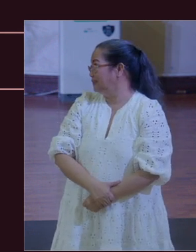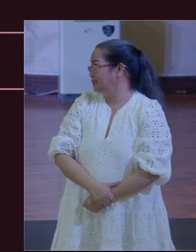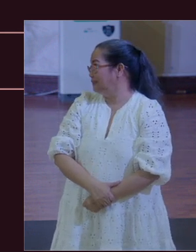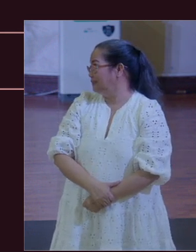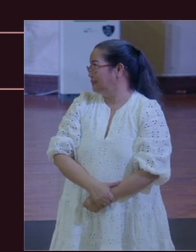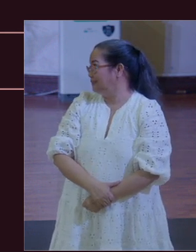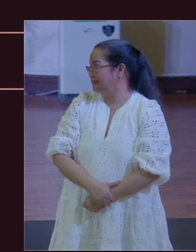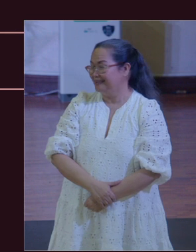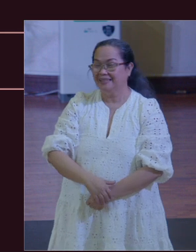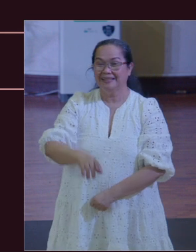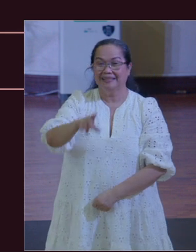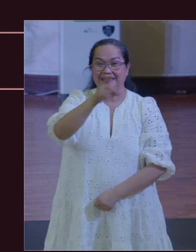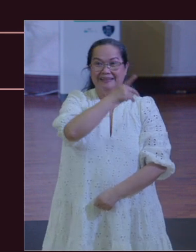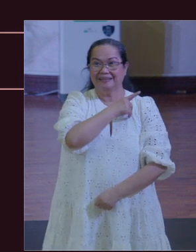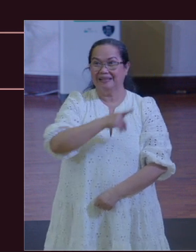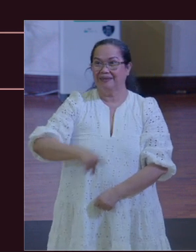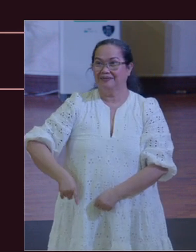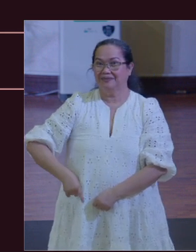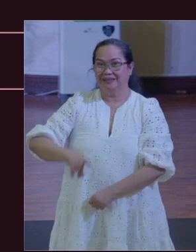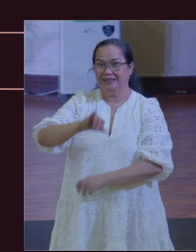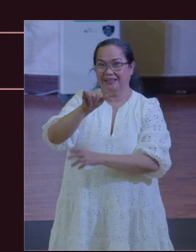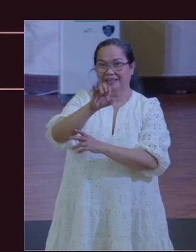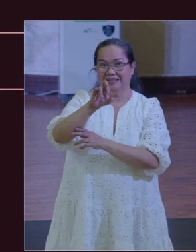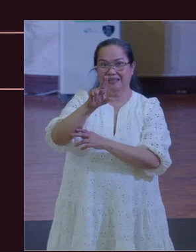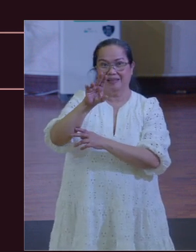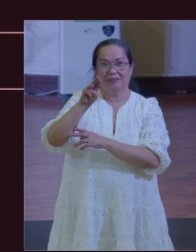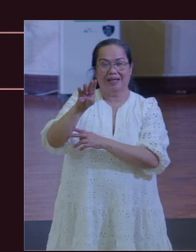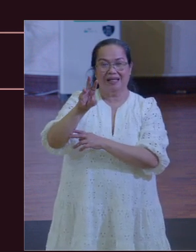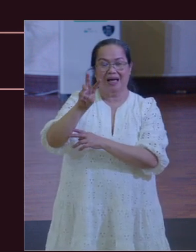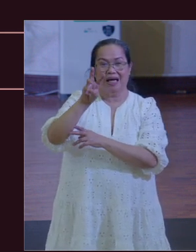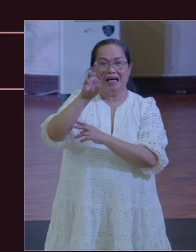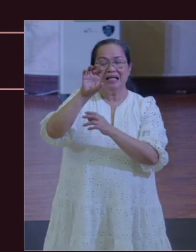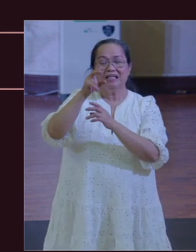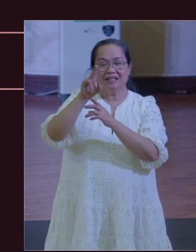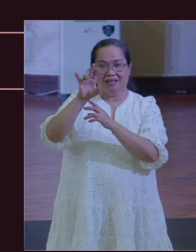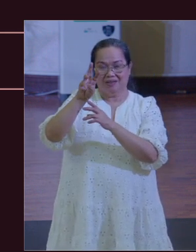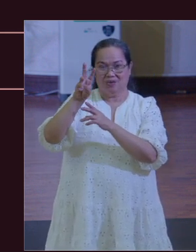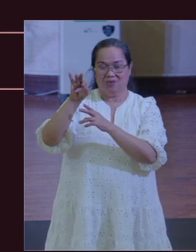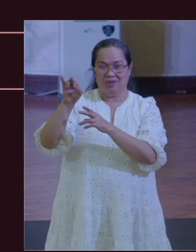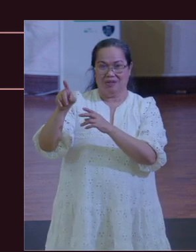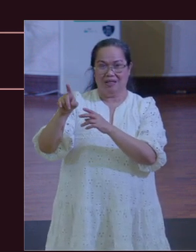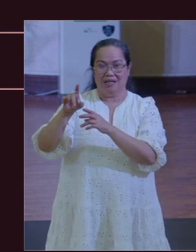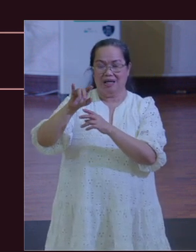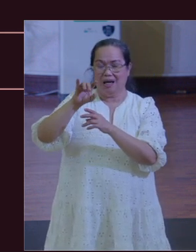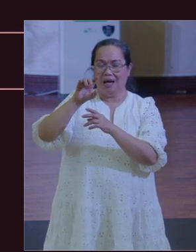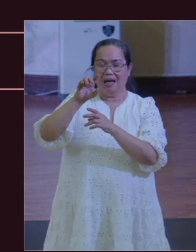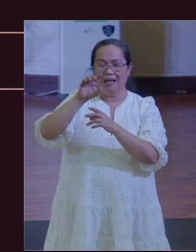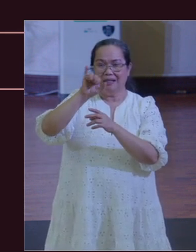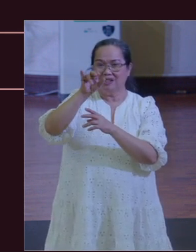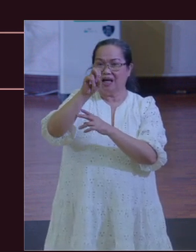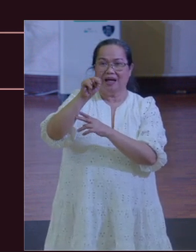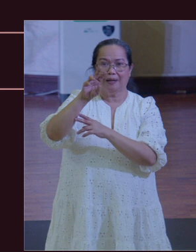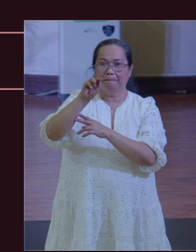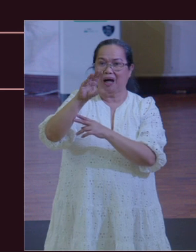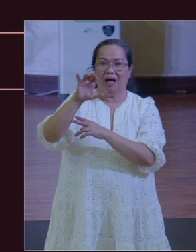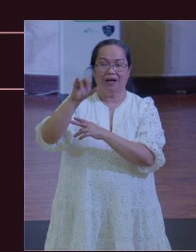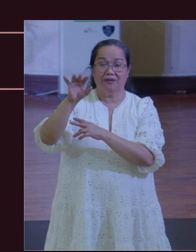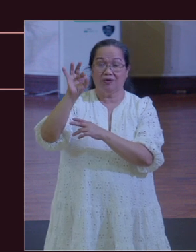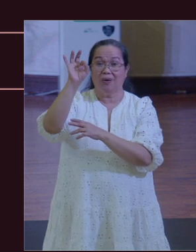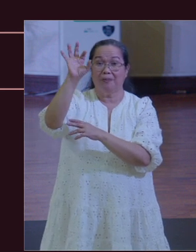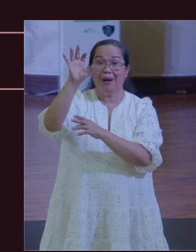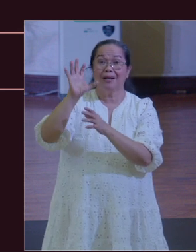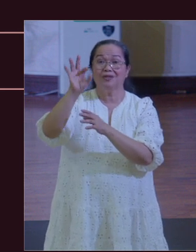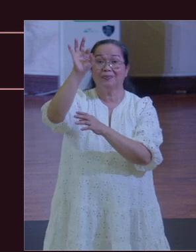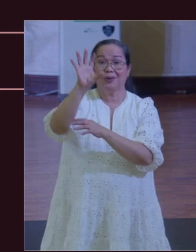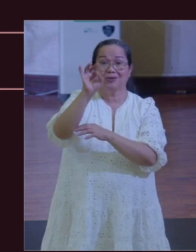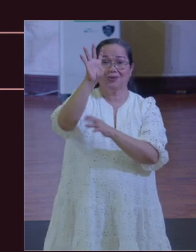David Jeremiah, Chuck Swindoll, John MacArthur, John